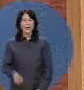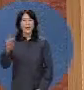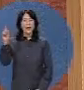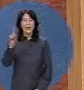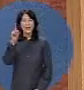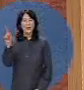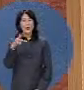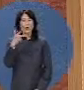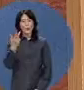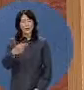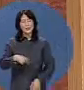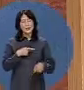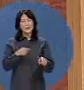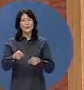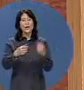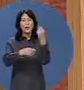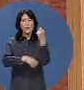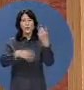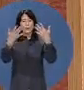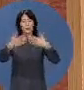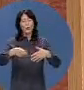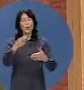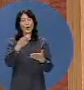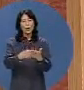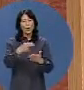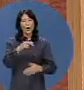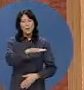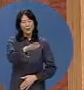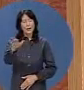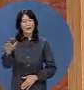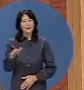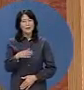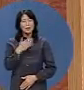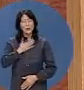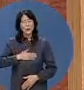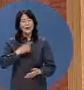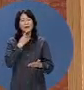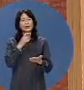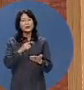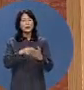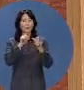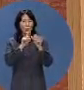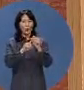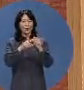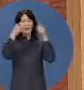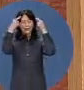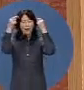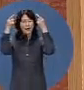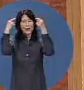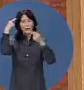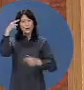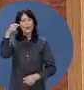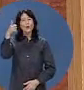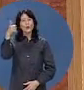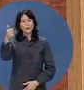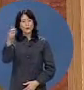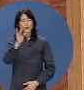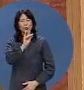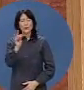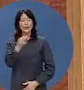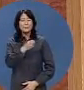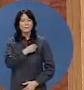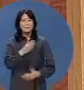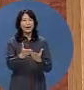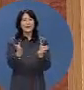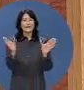生駒市自治基本条例は市民の皆さんに分かりやすく親しまれるよう、大学教授、議員、